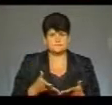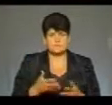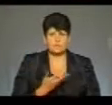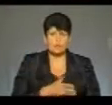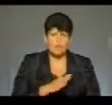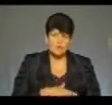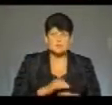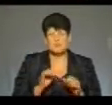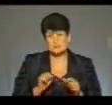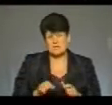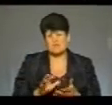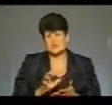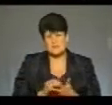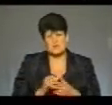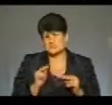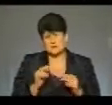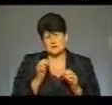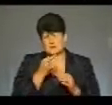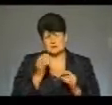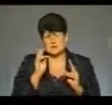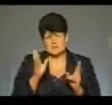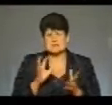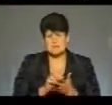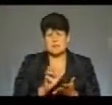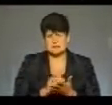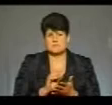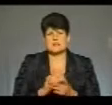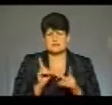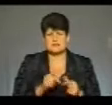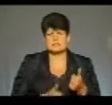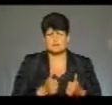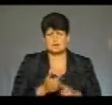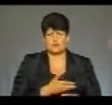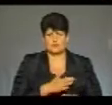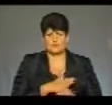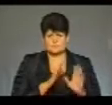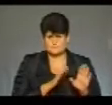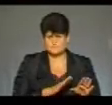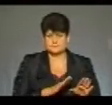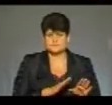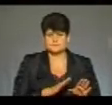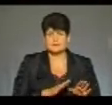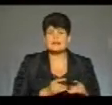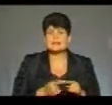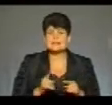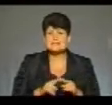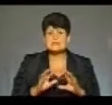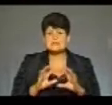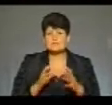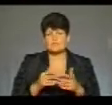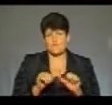Польща, можливо, там займається, чесно, я не знаю. А, так, займається. Їздили ми на змагання туди. Тобто це світовий